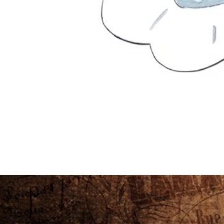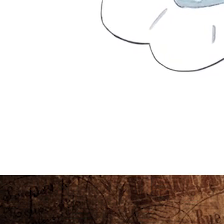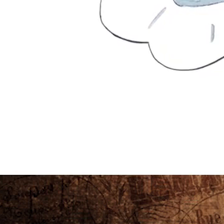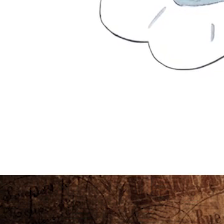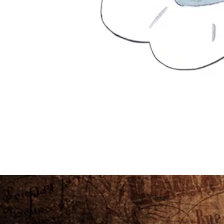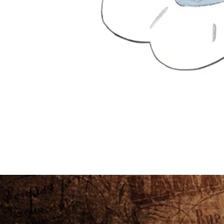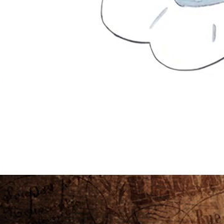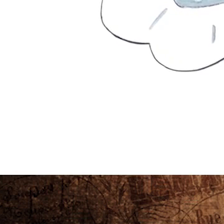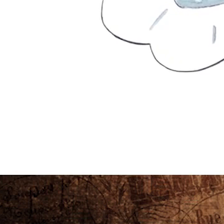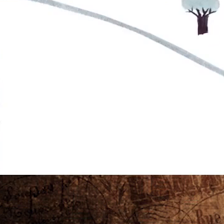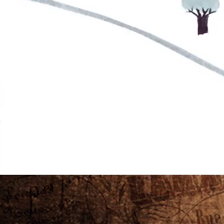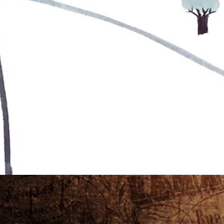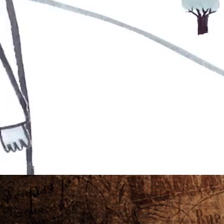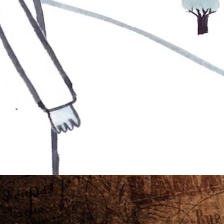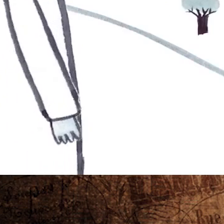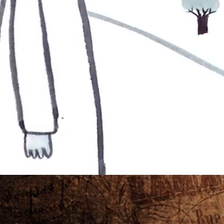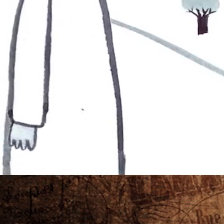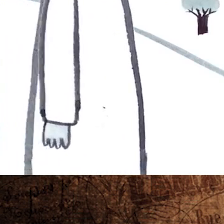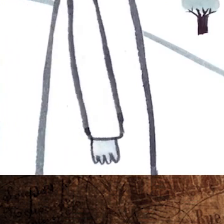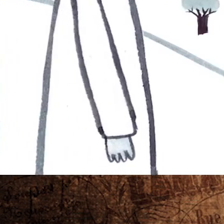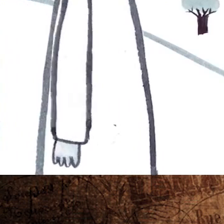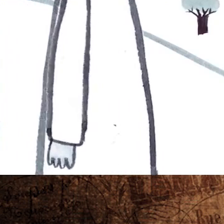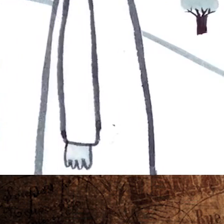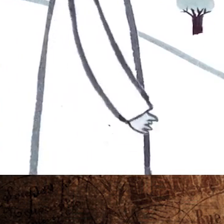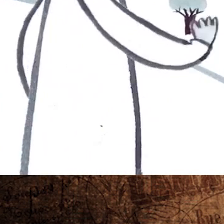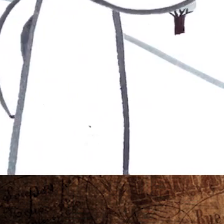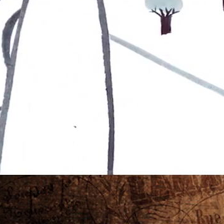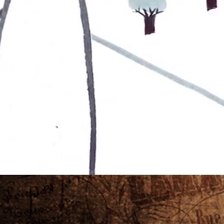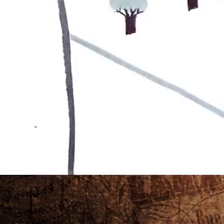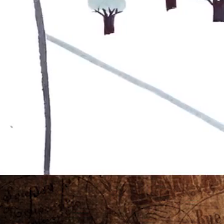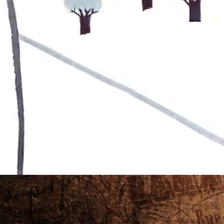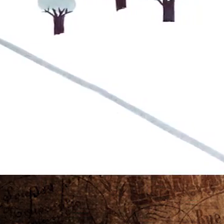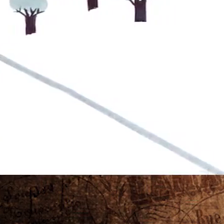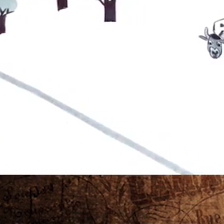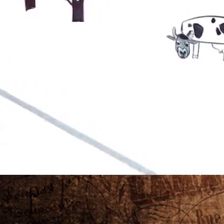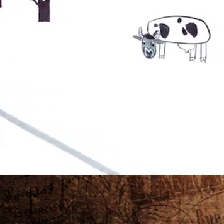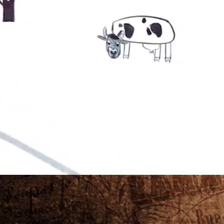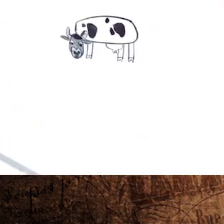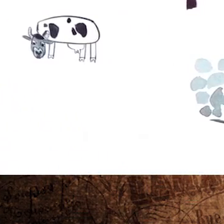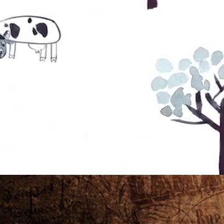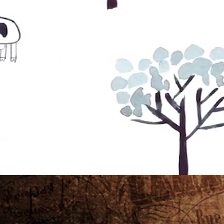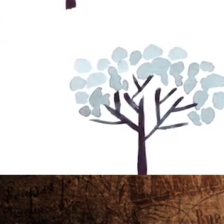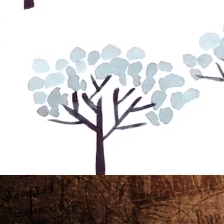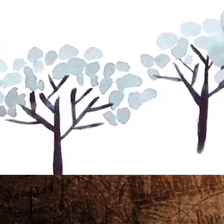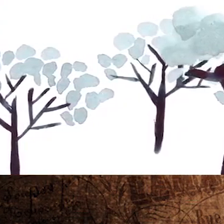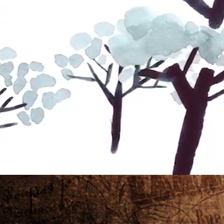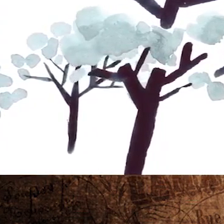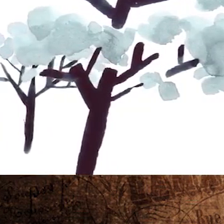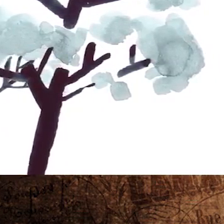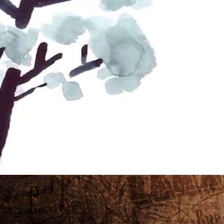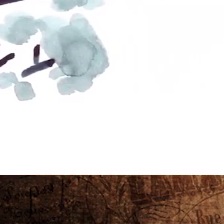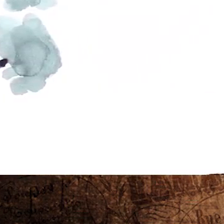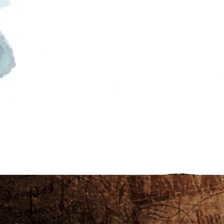забыть когда сеять хлеб их мозг работал иначе у нас есть книги а для них весь мир был книгой